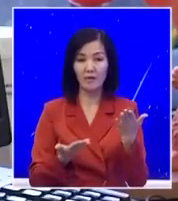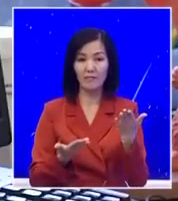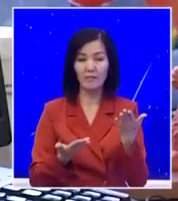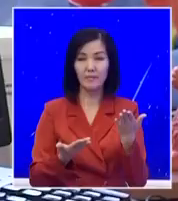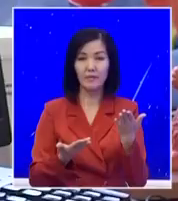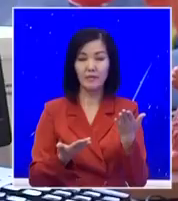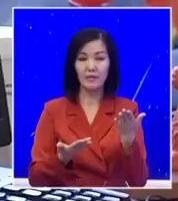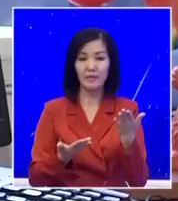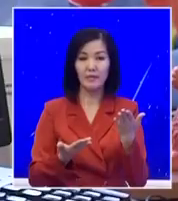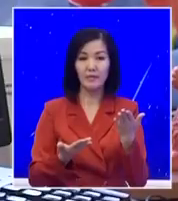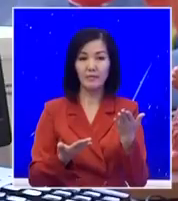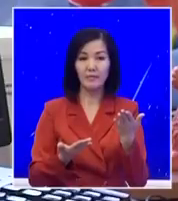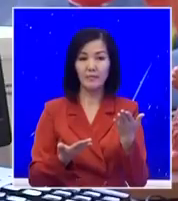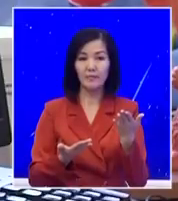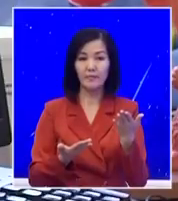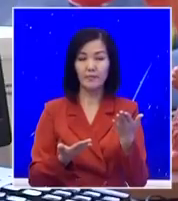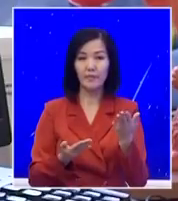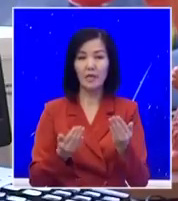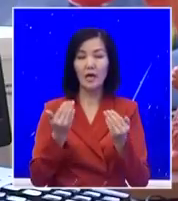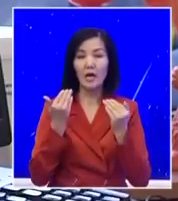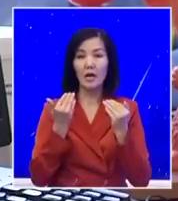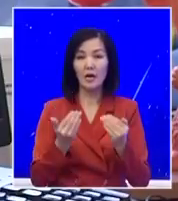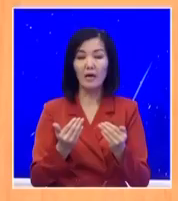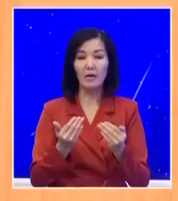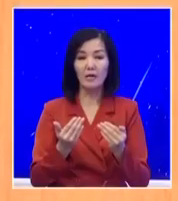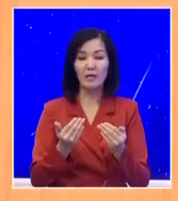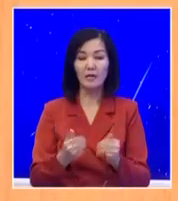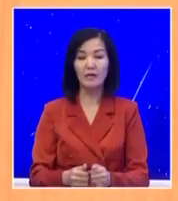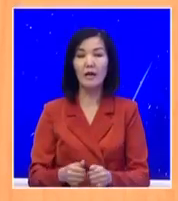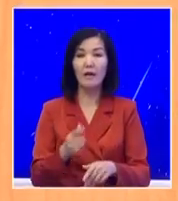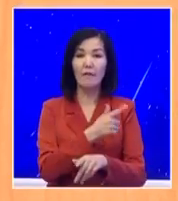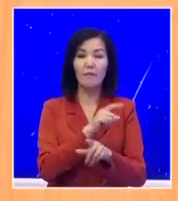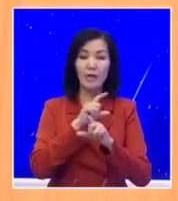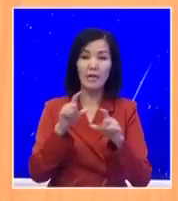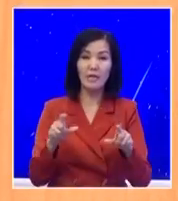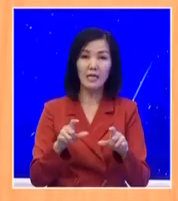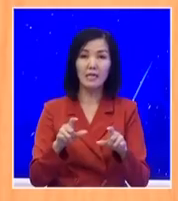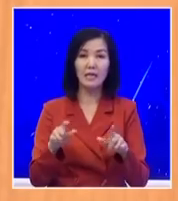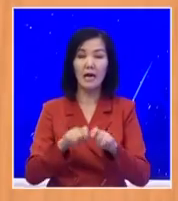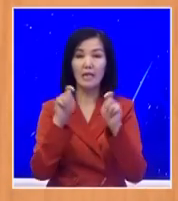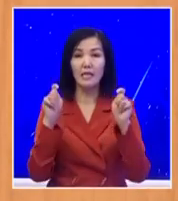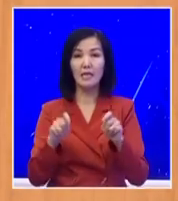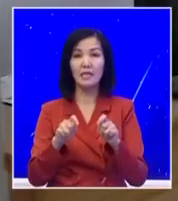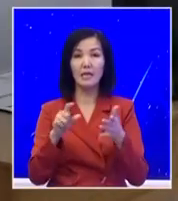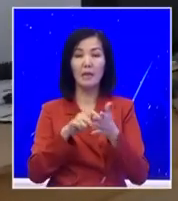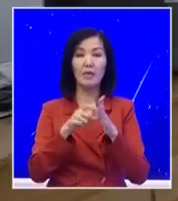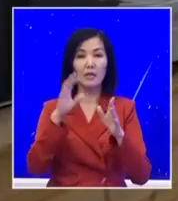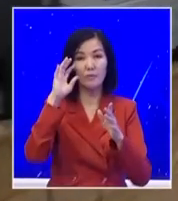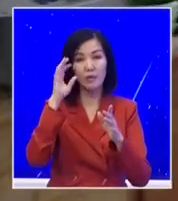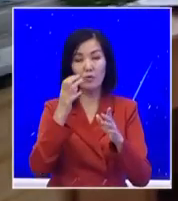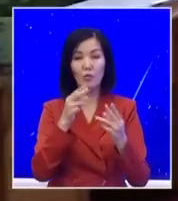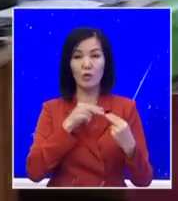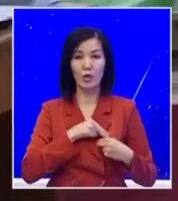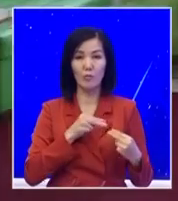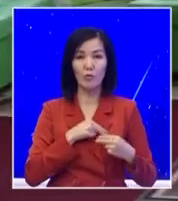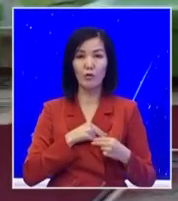состояние кровоснабжения кислородом организма. В поликлинике для детей открыт кабинет психолога, где с ребенком работают